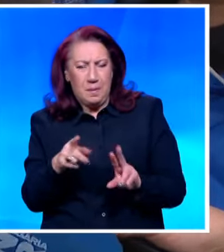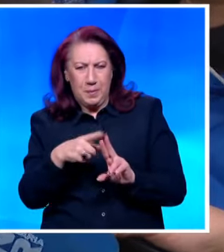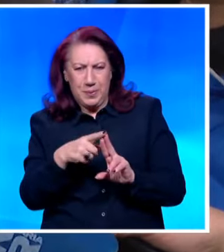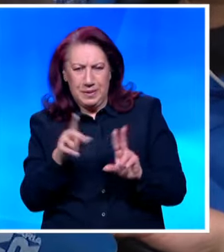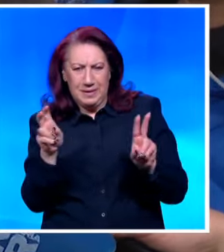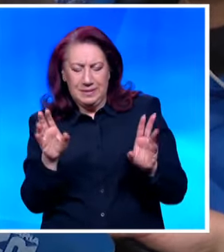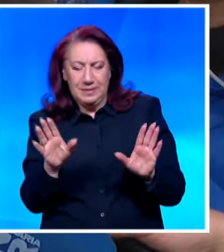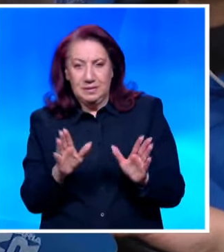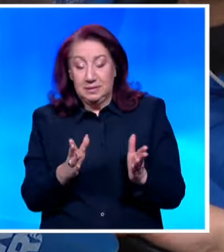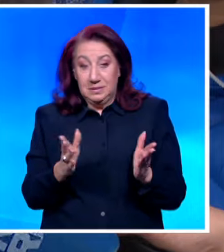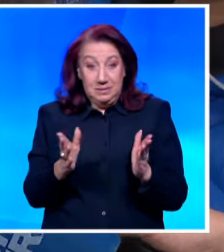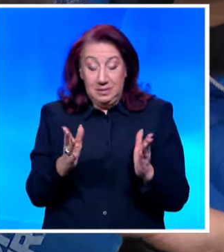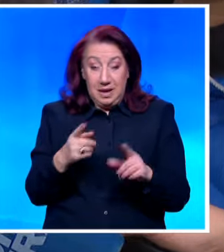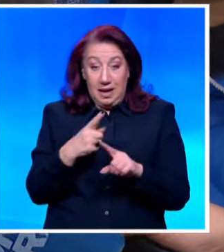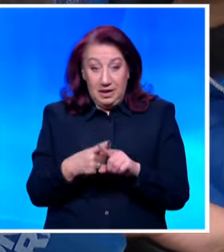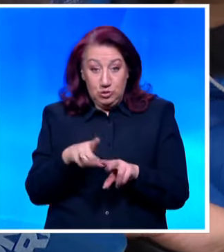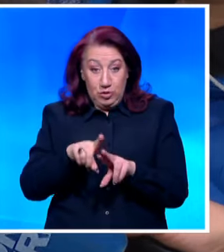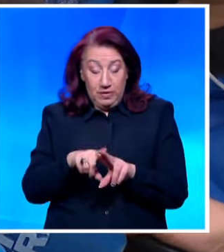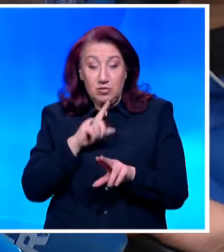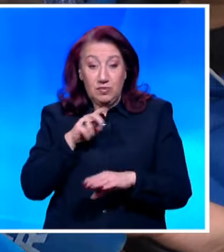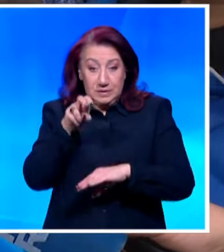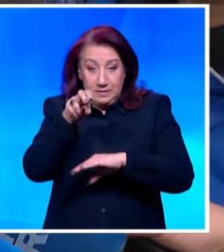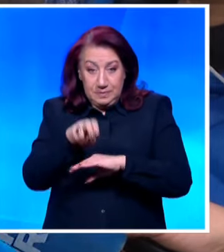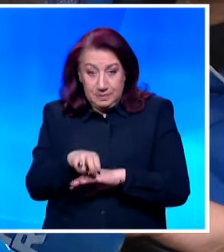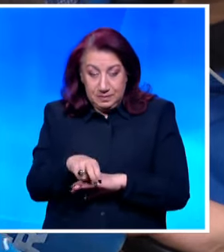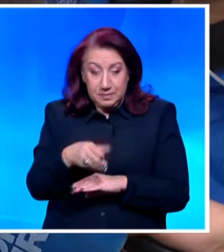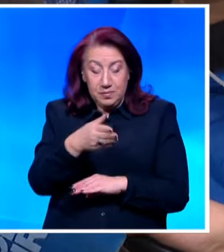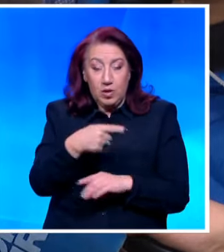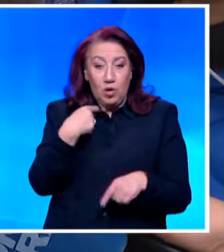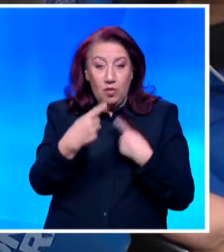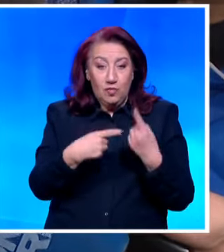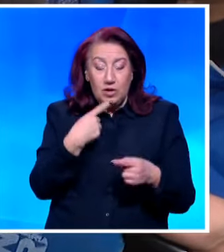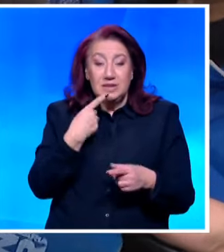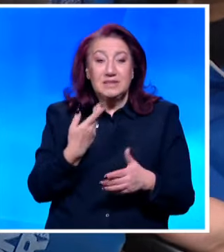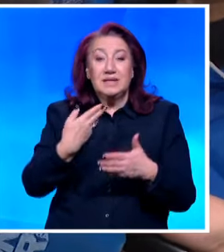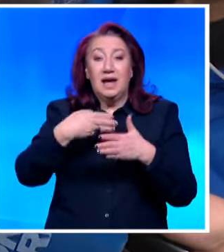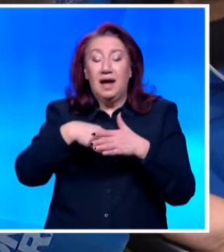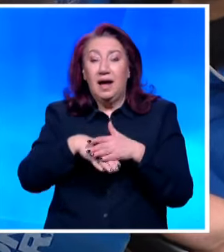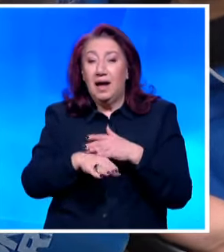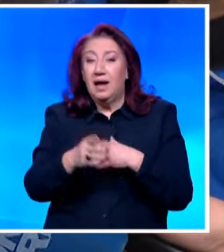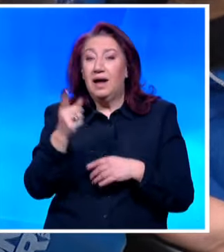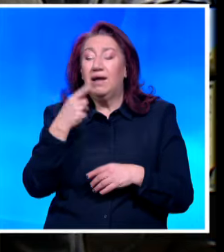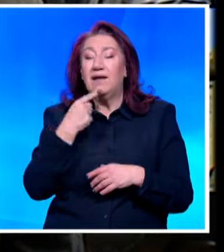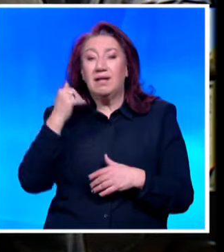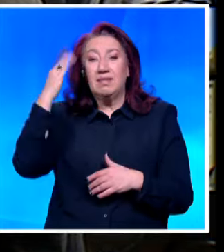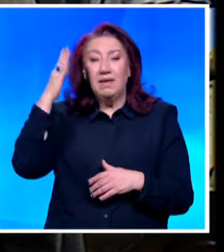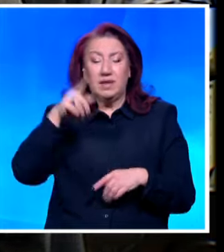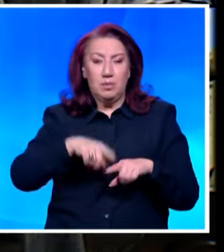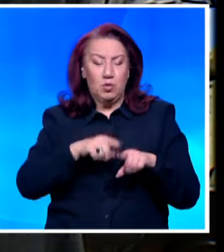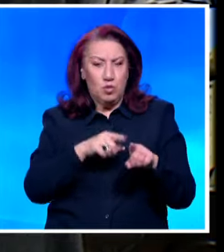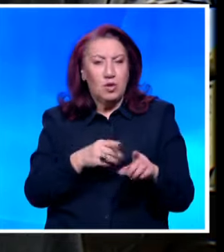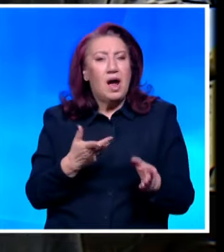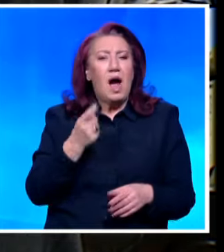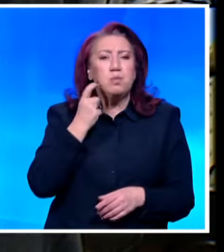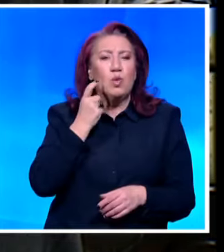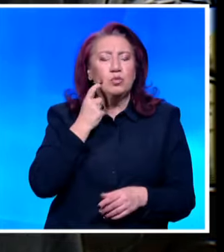договаряли главен прокурор всъщност много ми е интересно бойко борисов къде е седял ако скут на пеевски е бил зает от христо иванов а междувременно